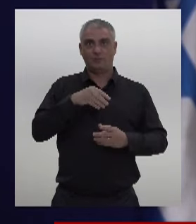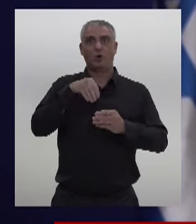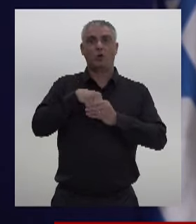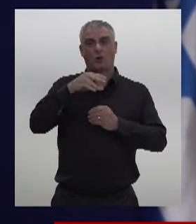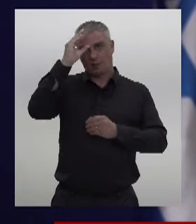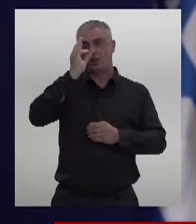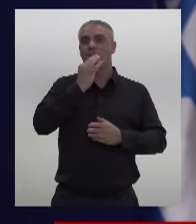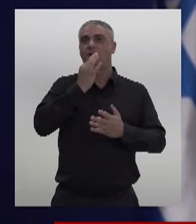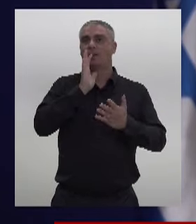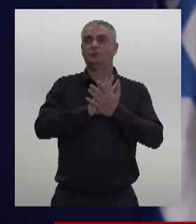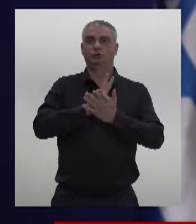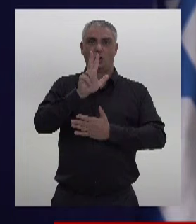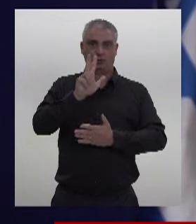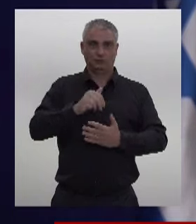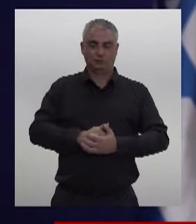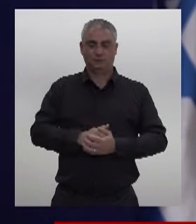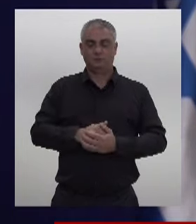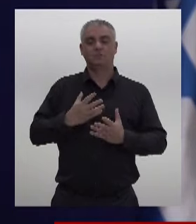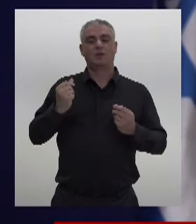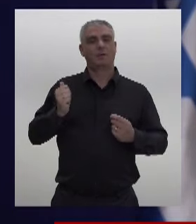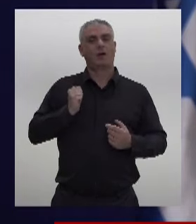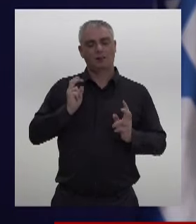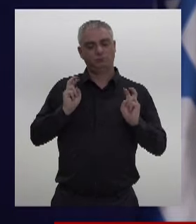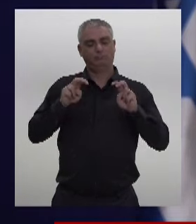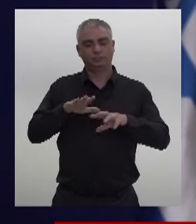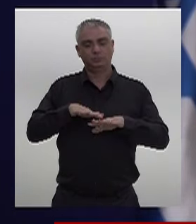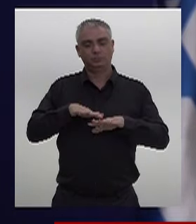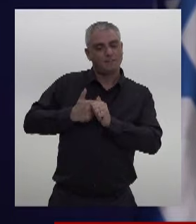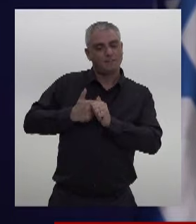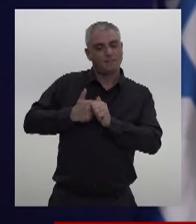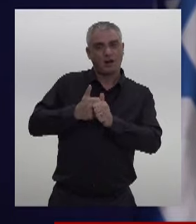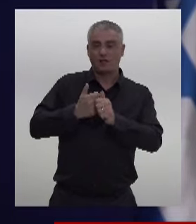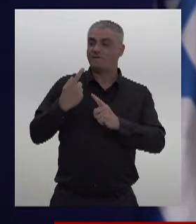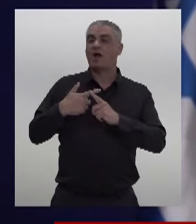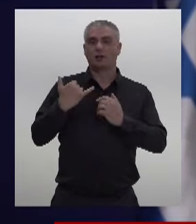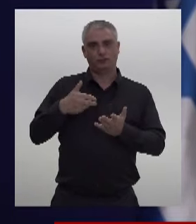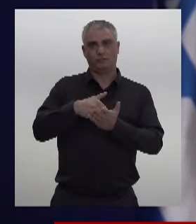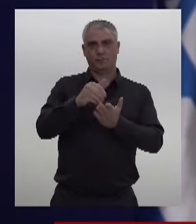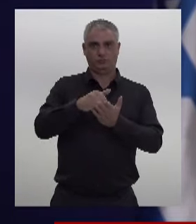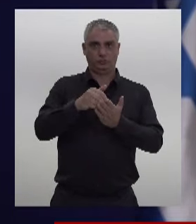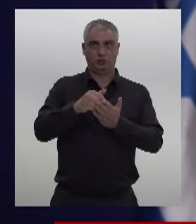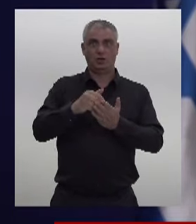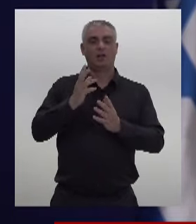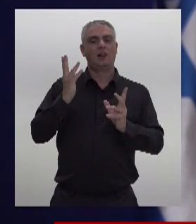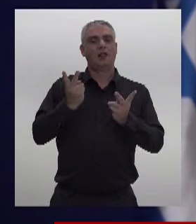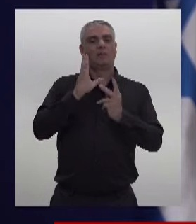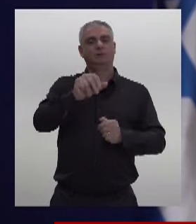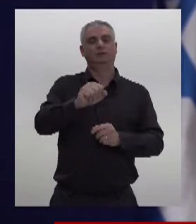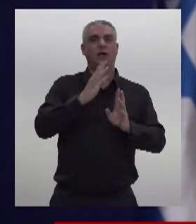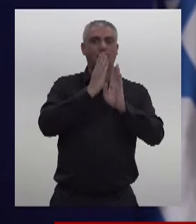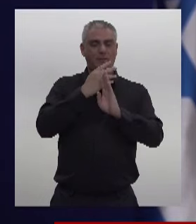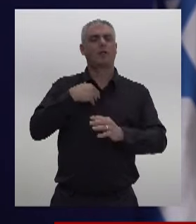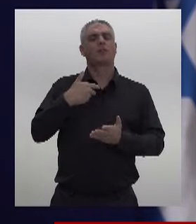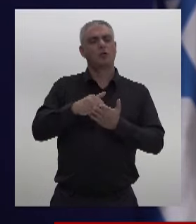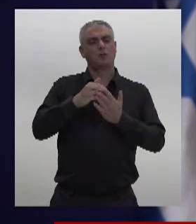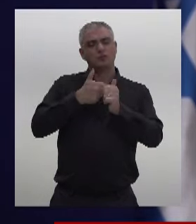נער בן 13 כוחות רבים הוקפצו למרחב למרדף שעדיין מתנהל אחר המחבל אנחנו נמשיך